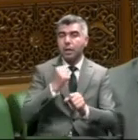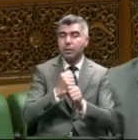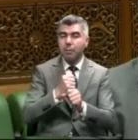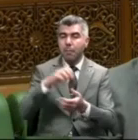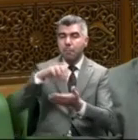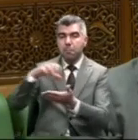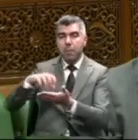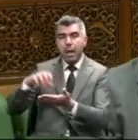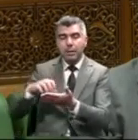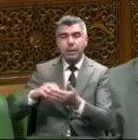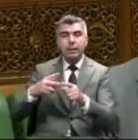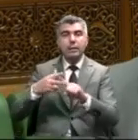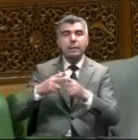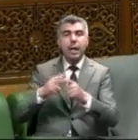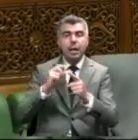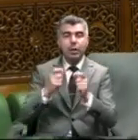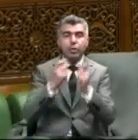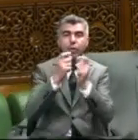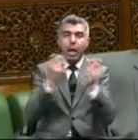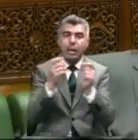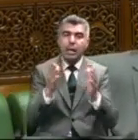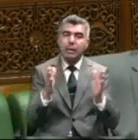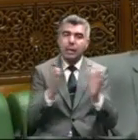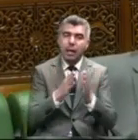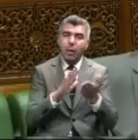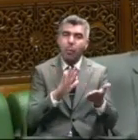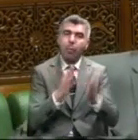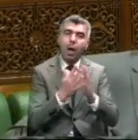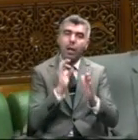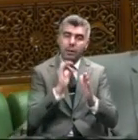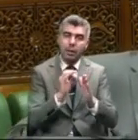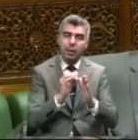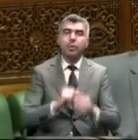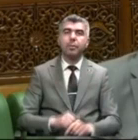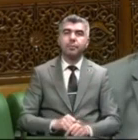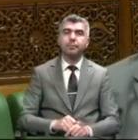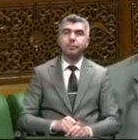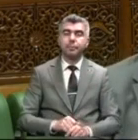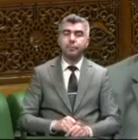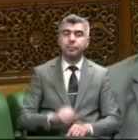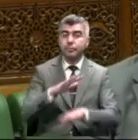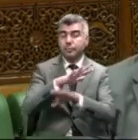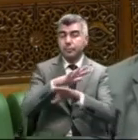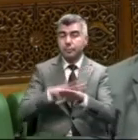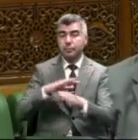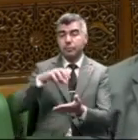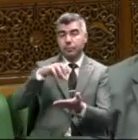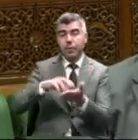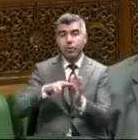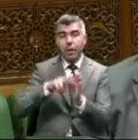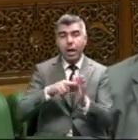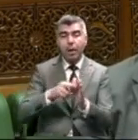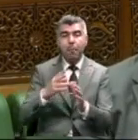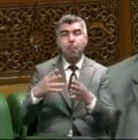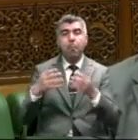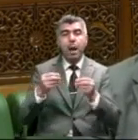صناعيه خاصه بالمقاوله الصغرى والمتوسطه والصغيره جدا خصوصا في جهه مراكش اسفي